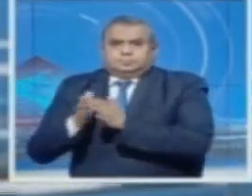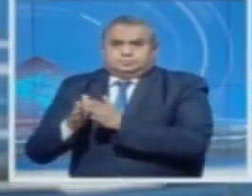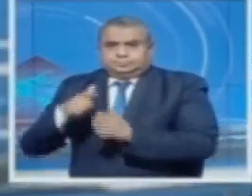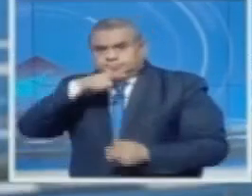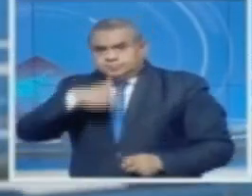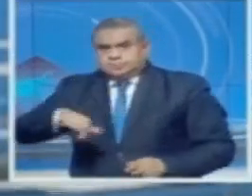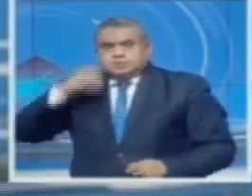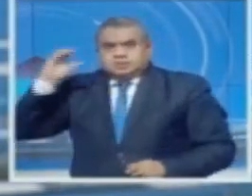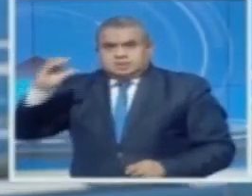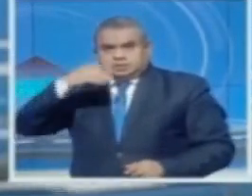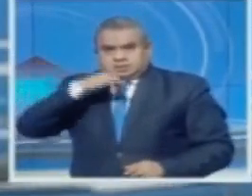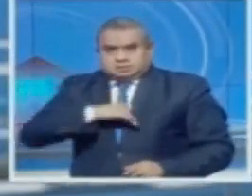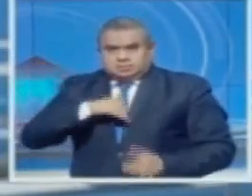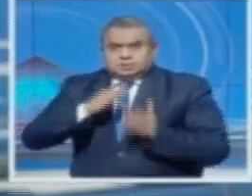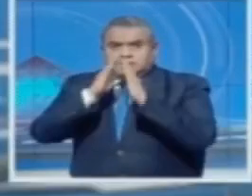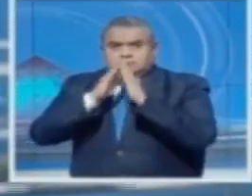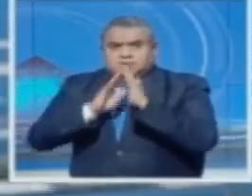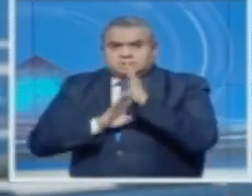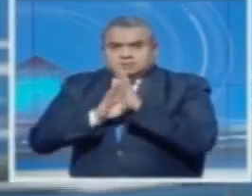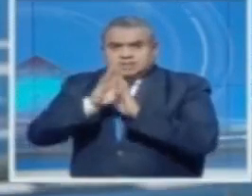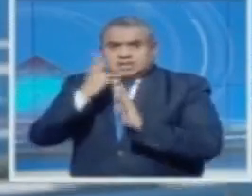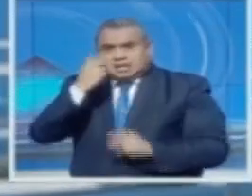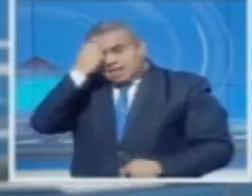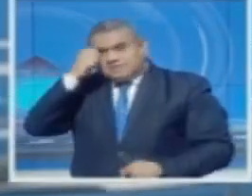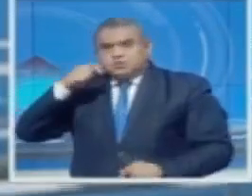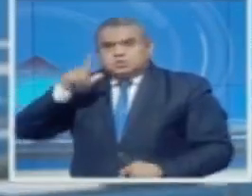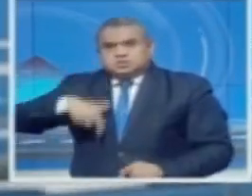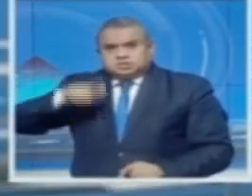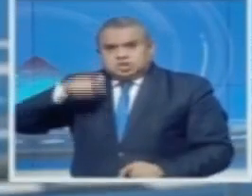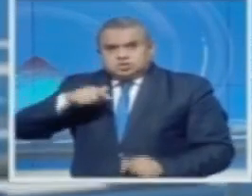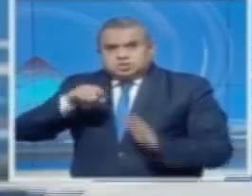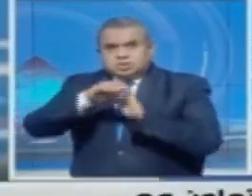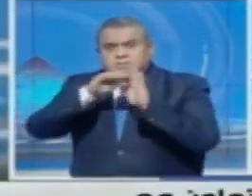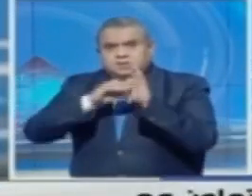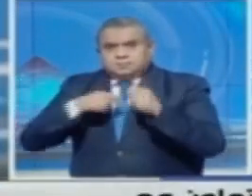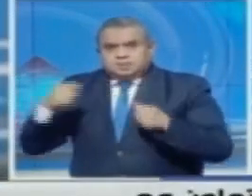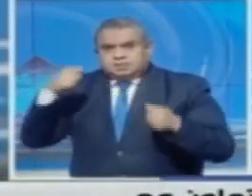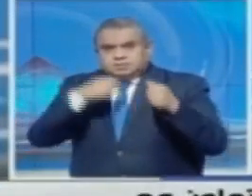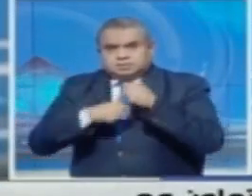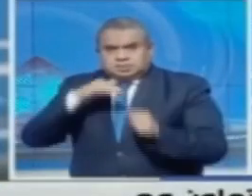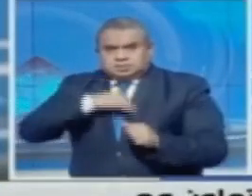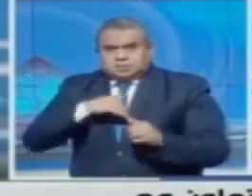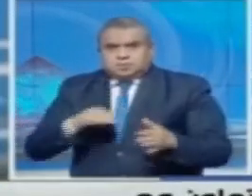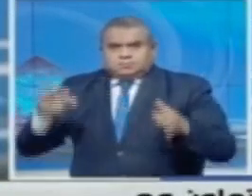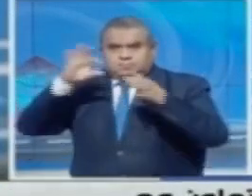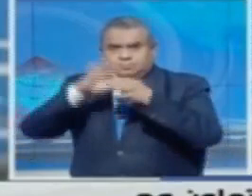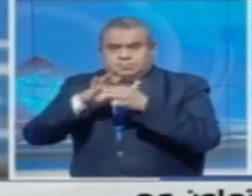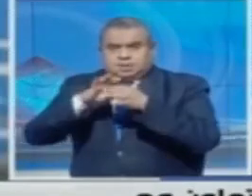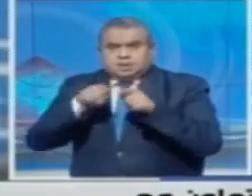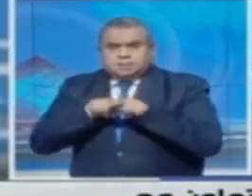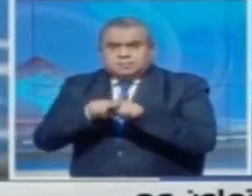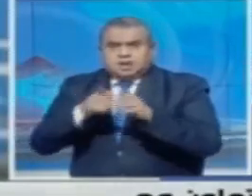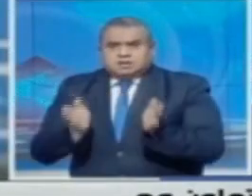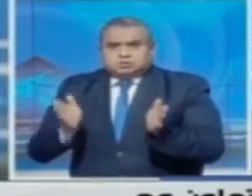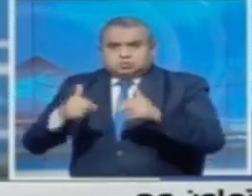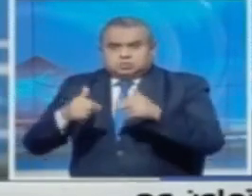وأشار الرئيس السيسي إلى أن مصر أطلقت عام 2016 برنامجا اقتصاديا طموحا بالتعاون